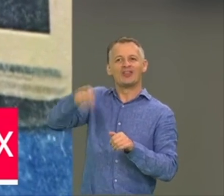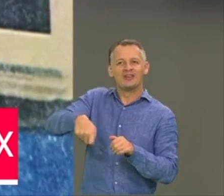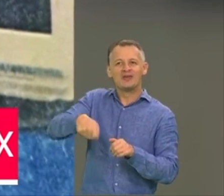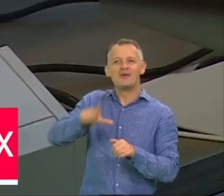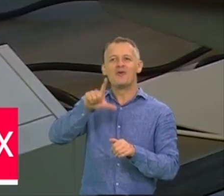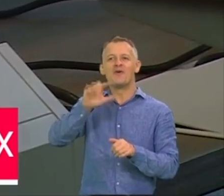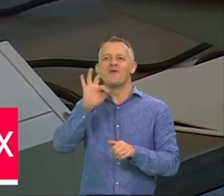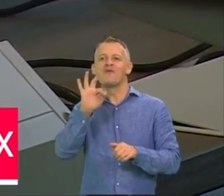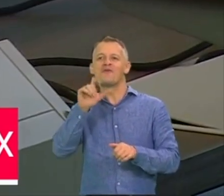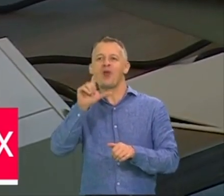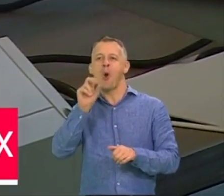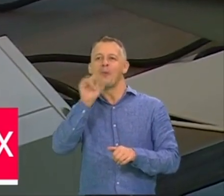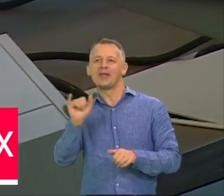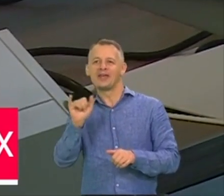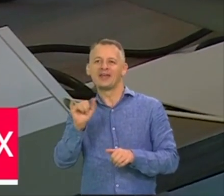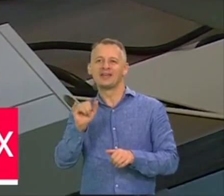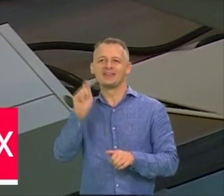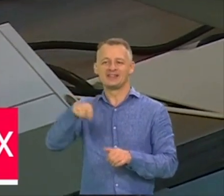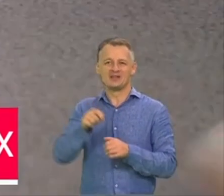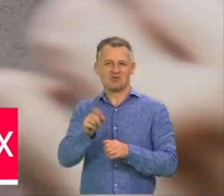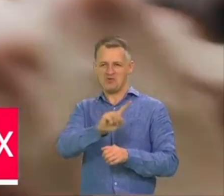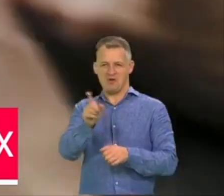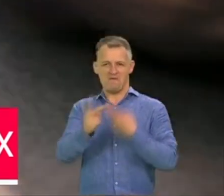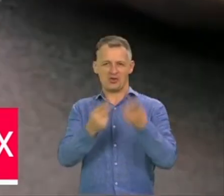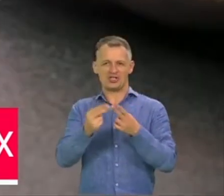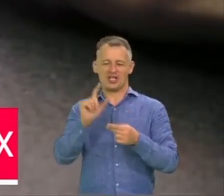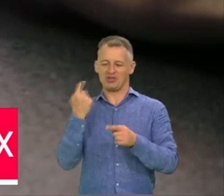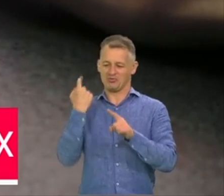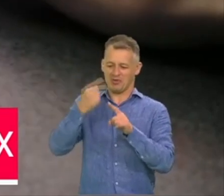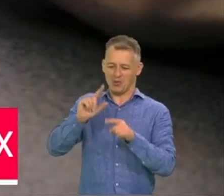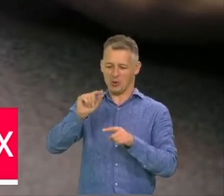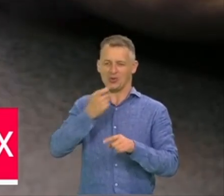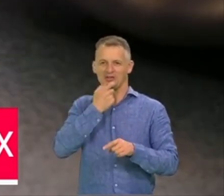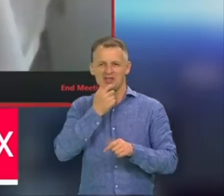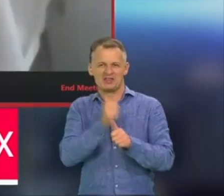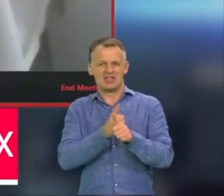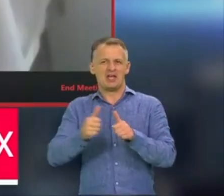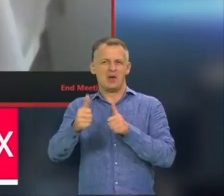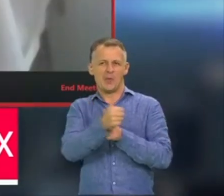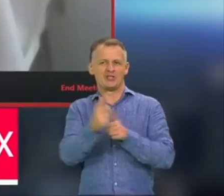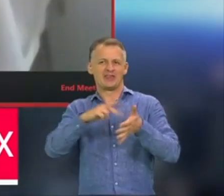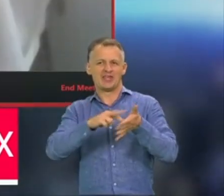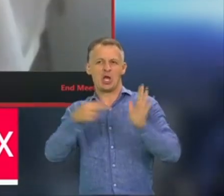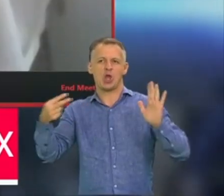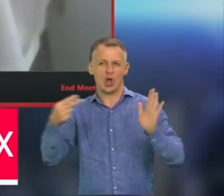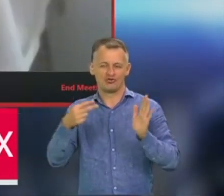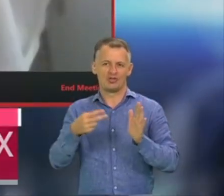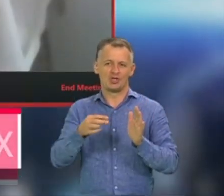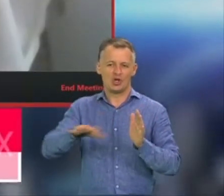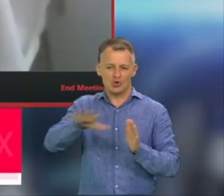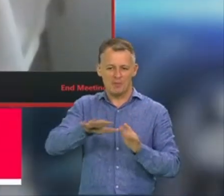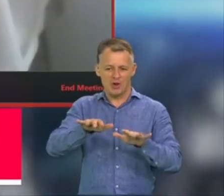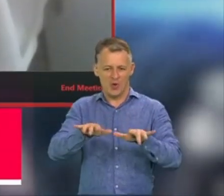Nici aceste lucruri nu mai sunt folosite de mai bine de 20 de ani și sunt depășite cu mult de domeniul IT. Problema este că se folosesc